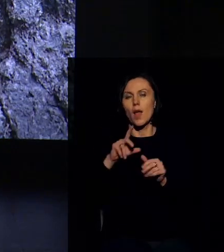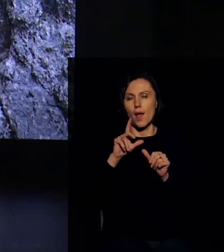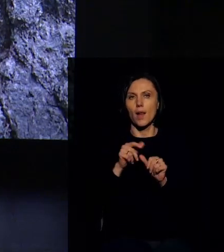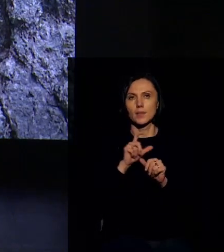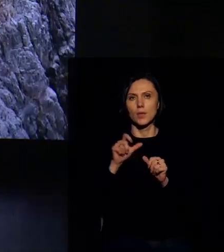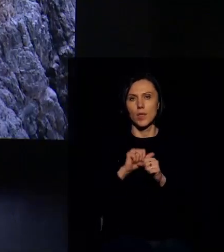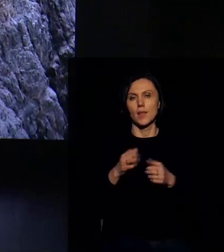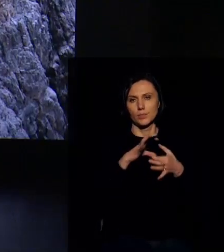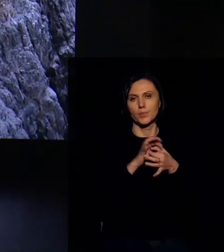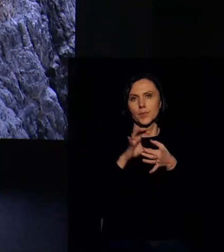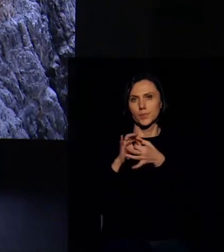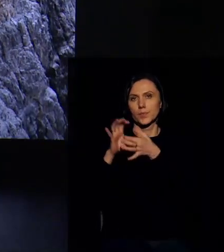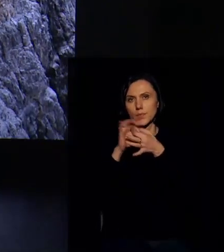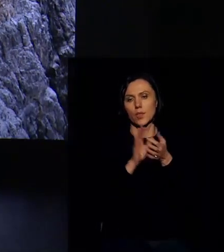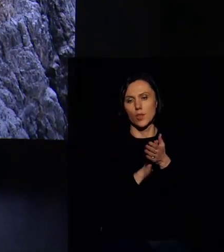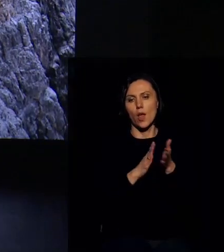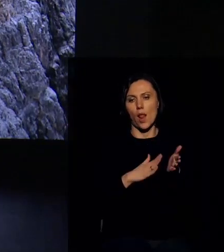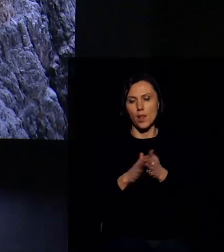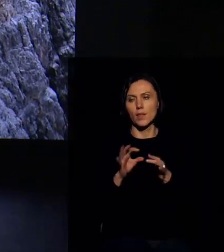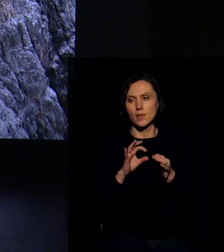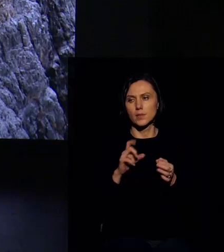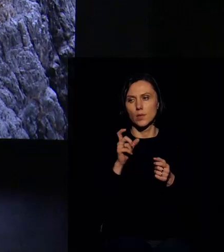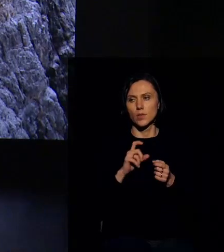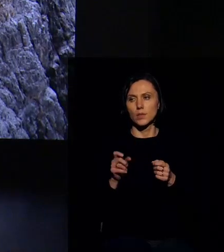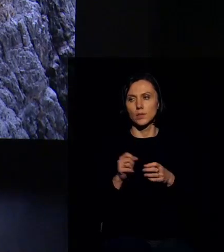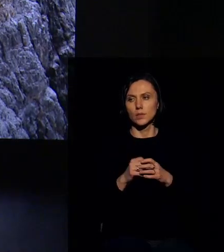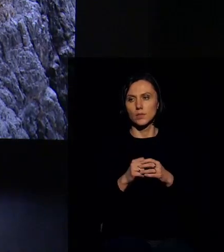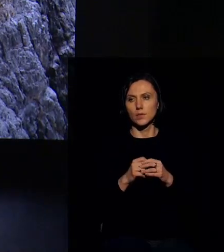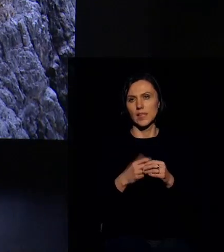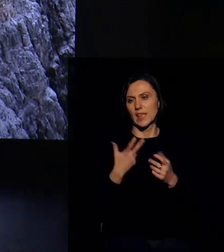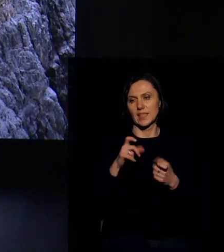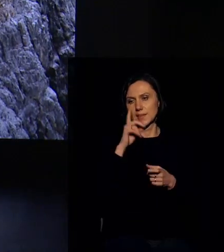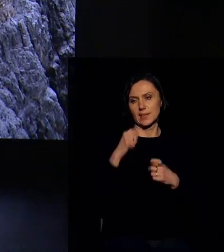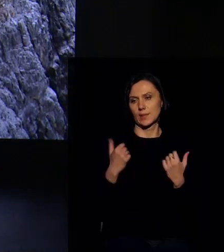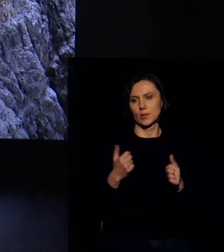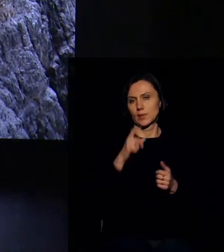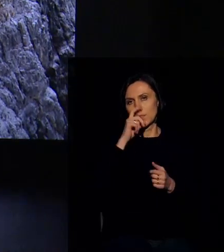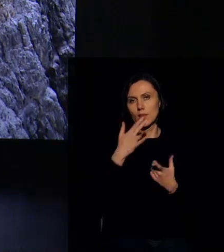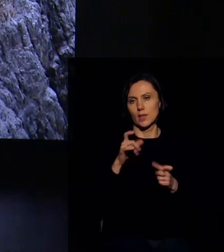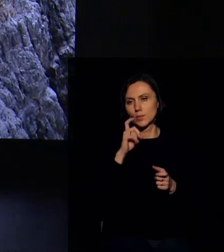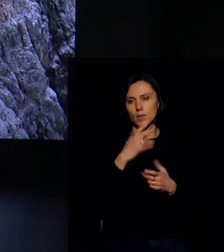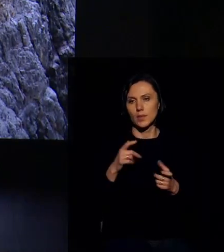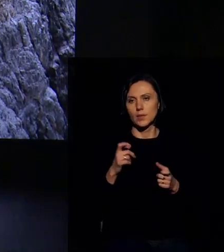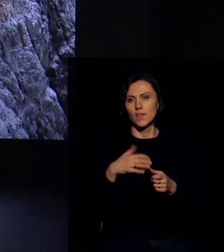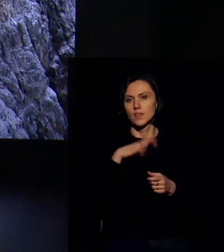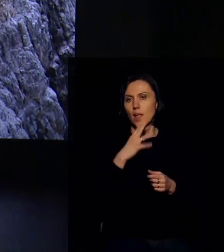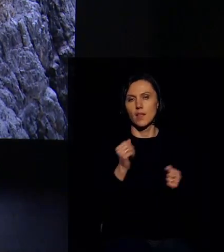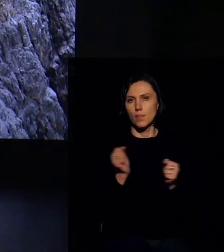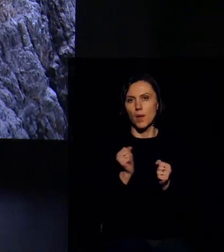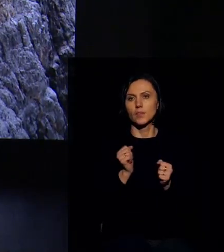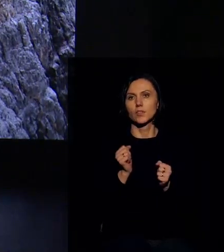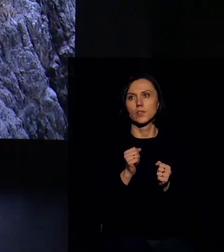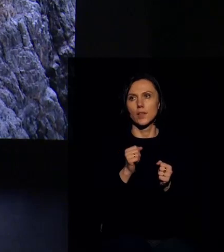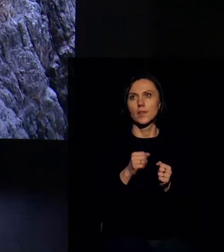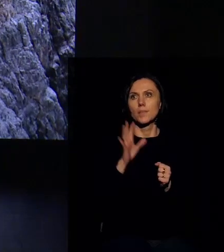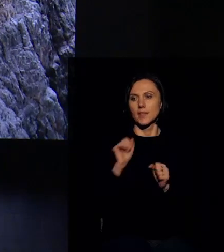mamy asekurację, jesteśmy w pięci doliny. Więc no, nic strasznego nam nie grozi, wystarczy się nie bać i no, mieć